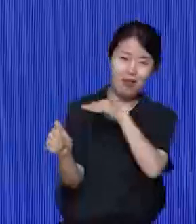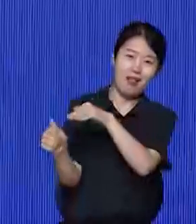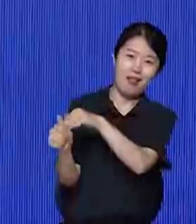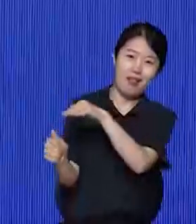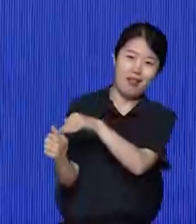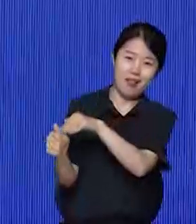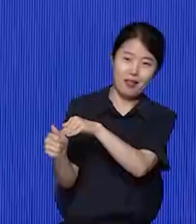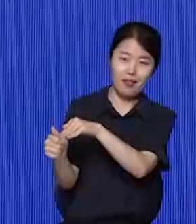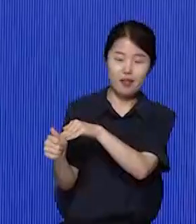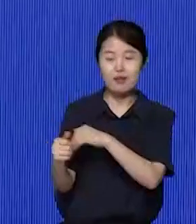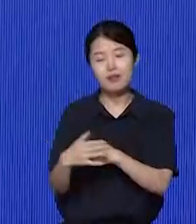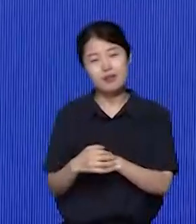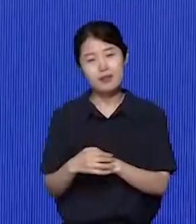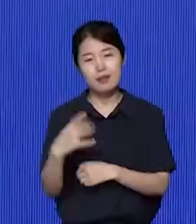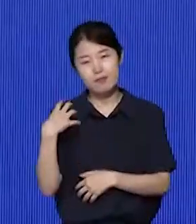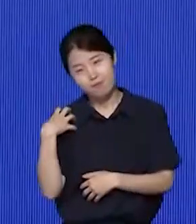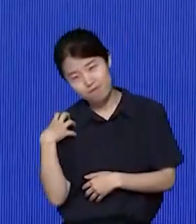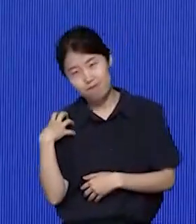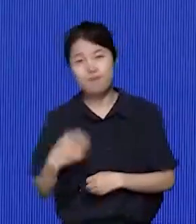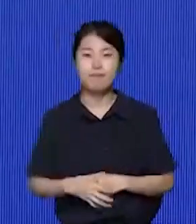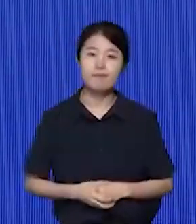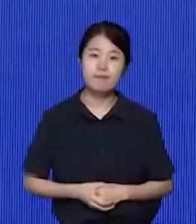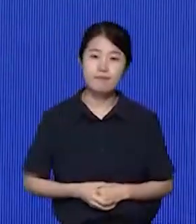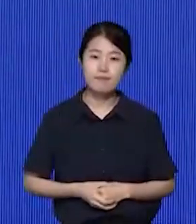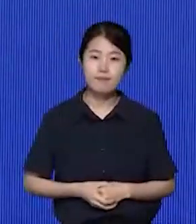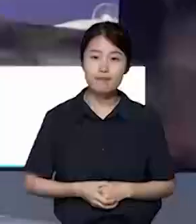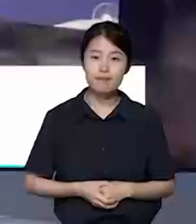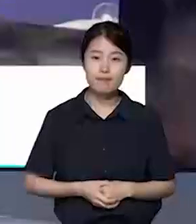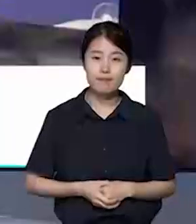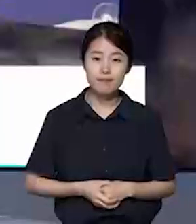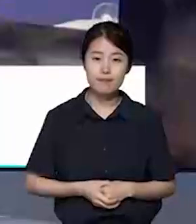있습니다. KBC 구영슬입니다.